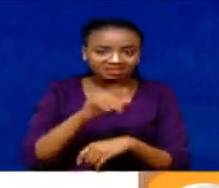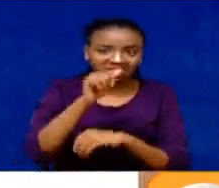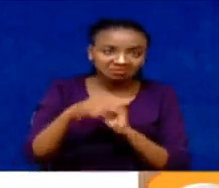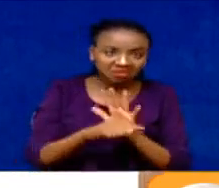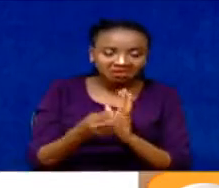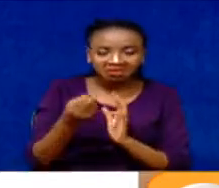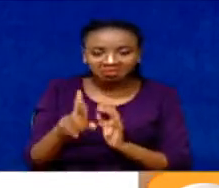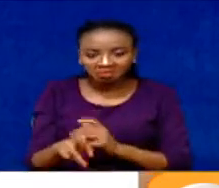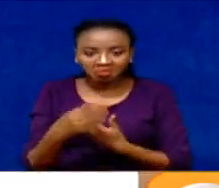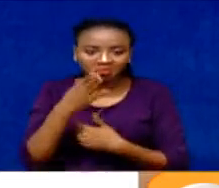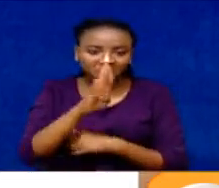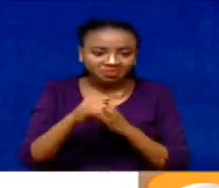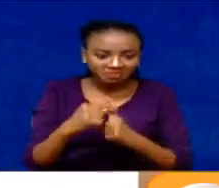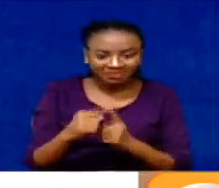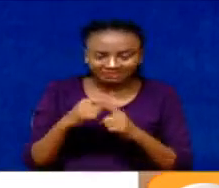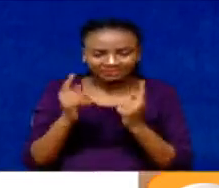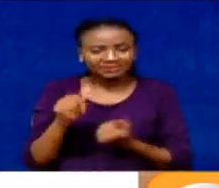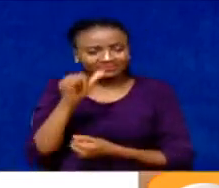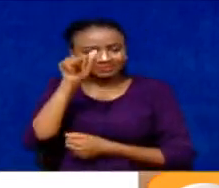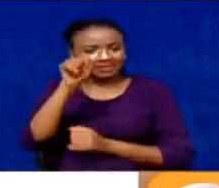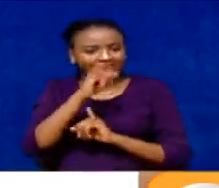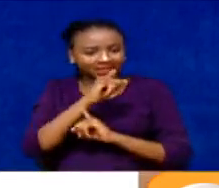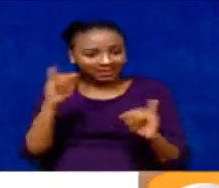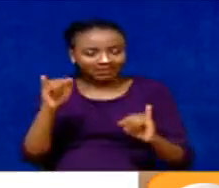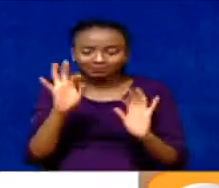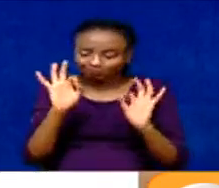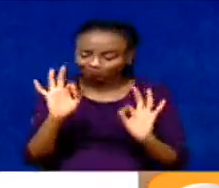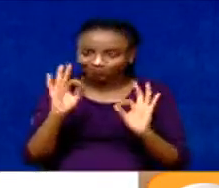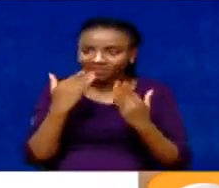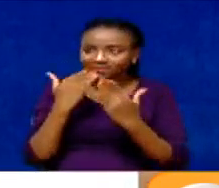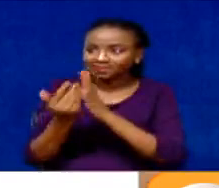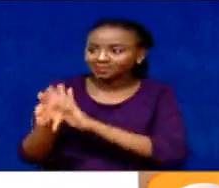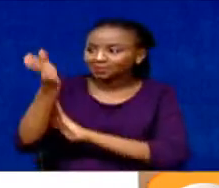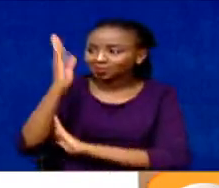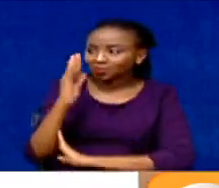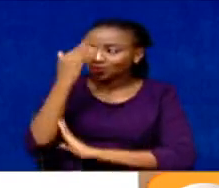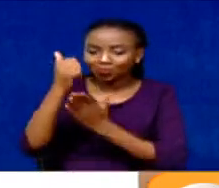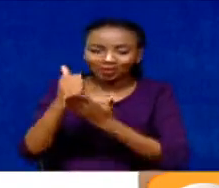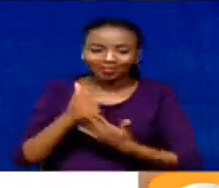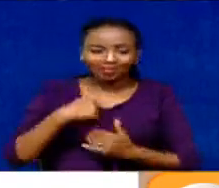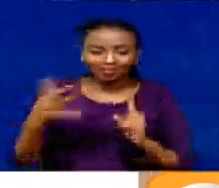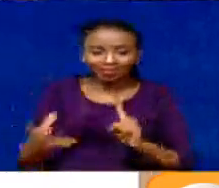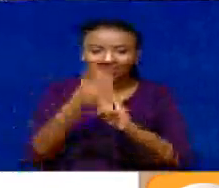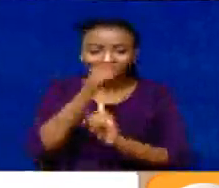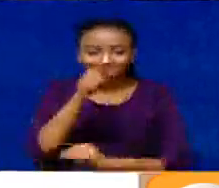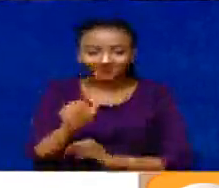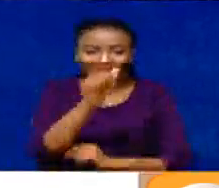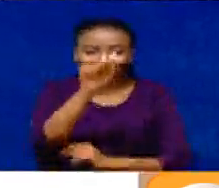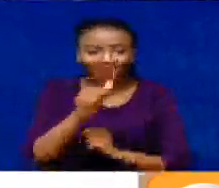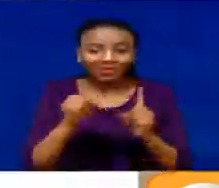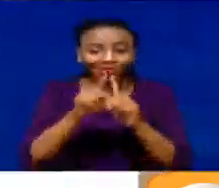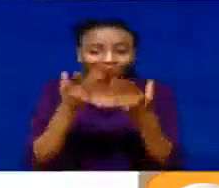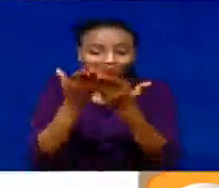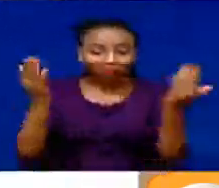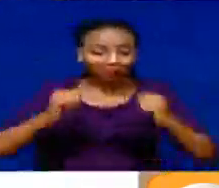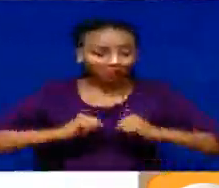plus. But so can thank God because of help me achieve this A. Ni furaha